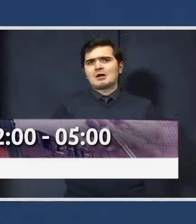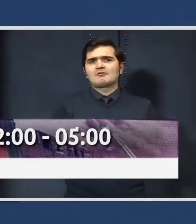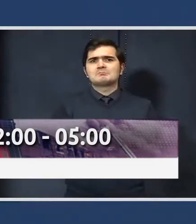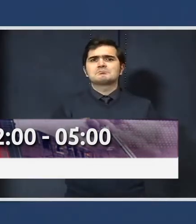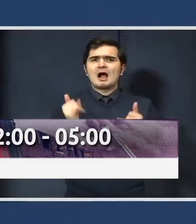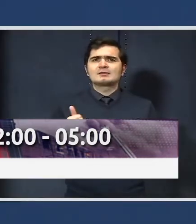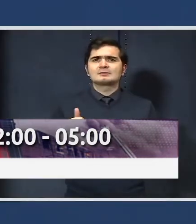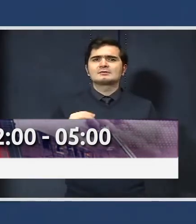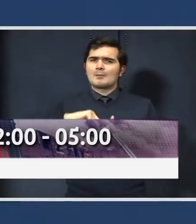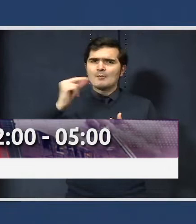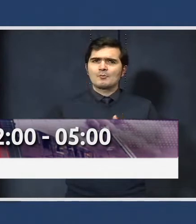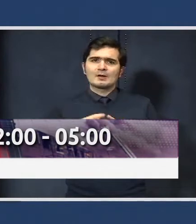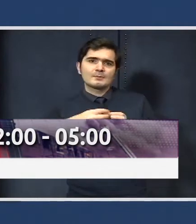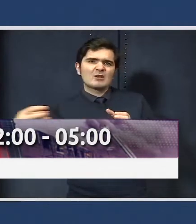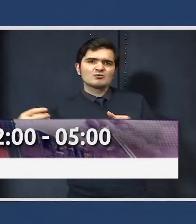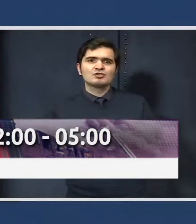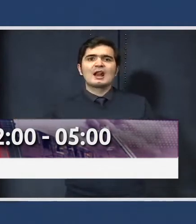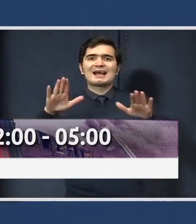sau Alte